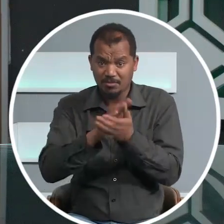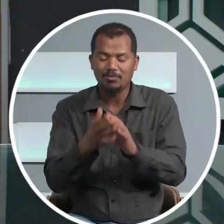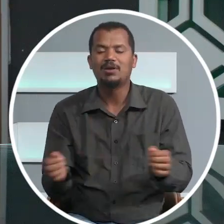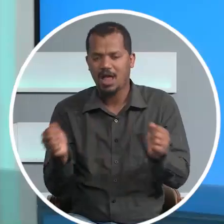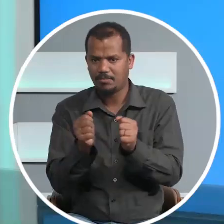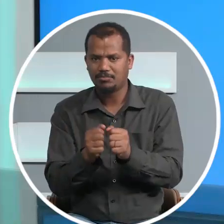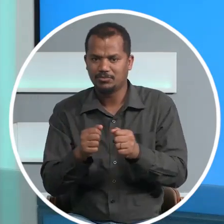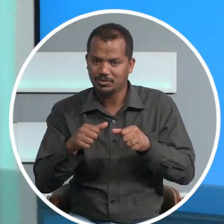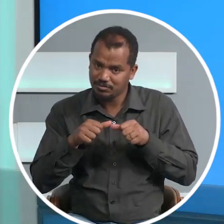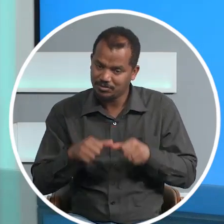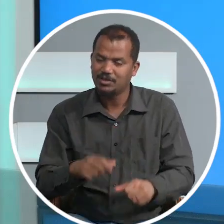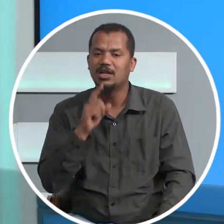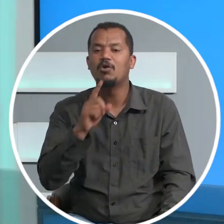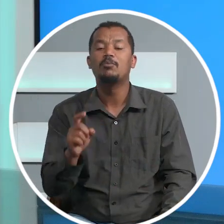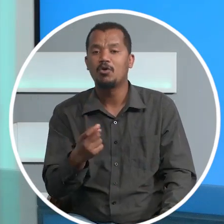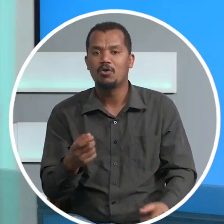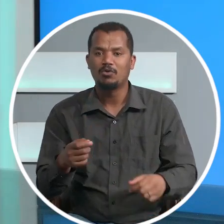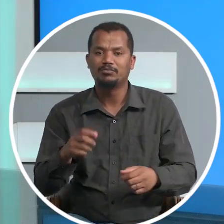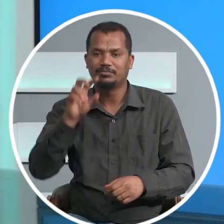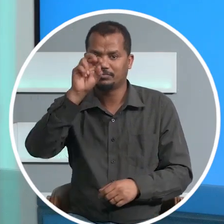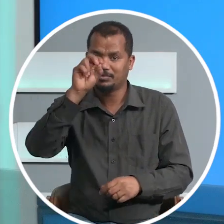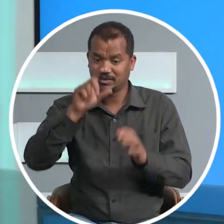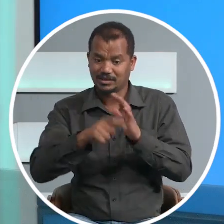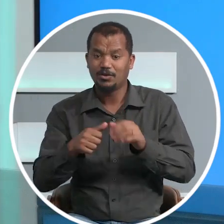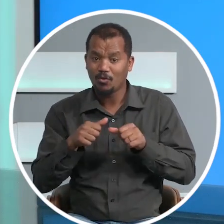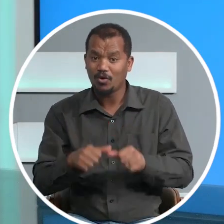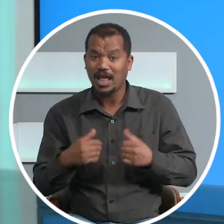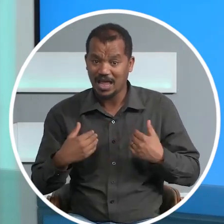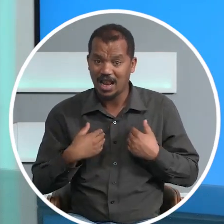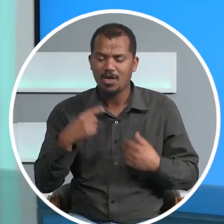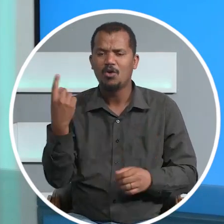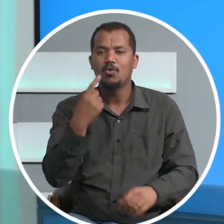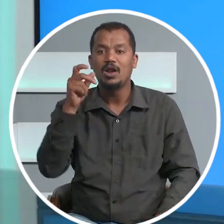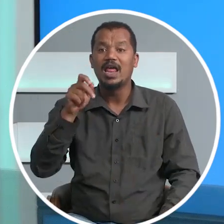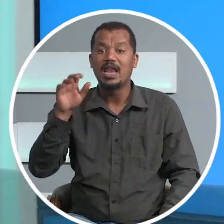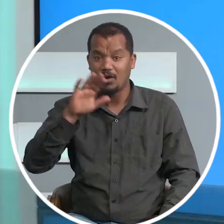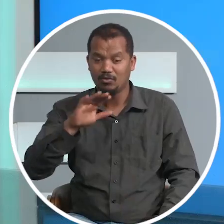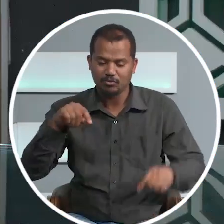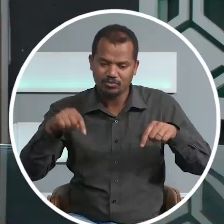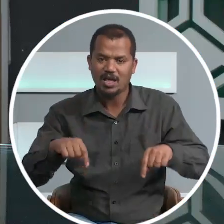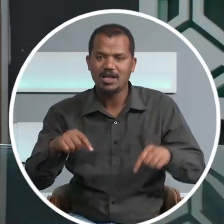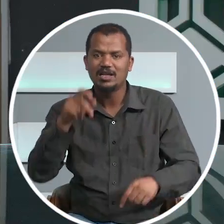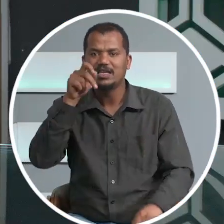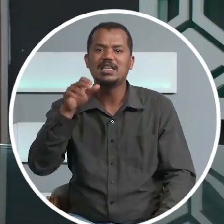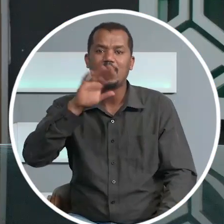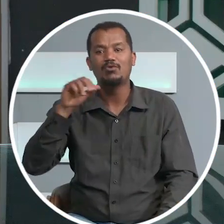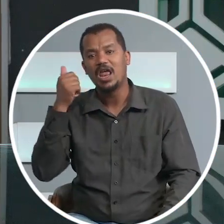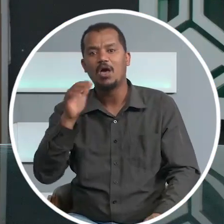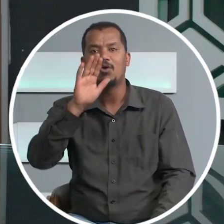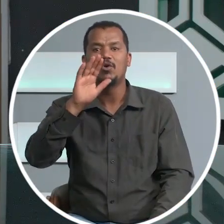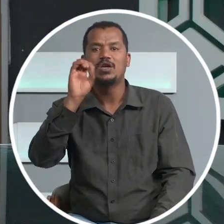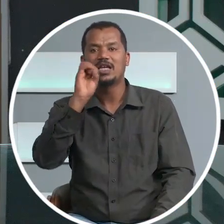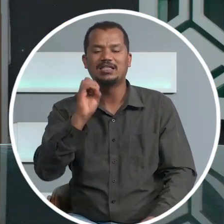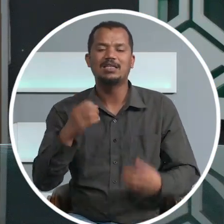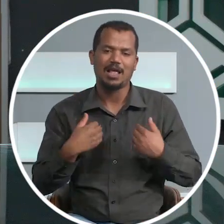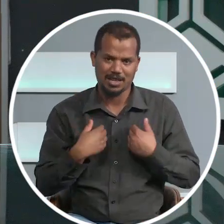በመሆን አብረናችሁ የምንዘልቅ ነው የሚሆነው። የ30 ደቂቃ ቆይታ ያለው የሁሌ ዳጓችን ዛሬ በዳጉ ሌላው